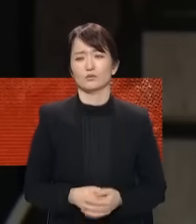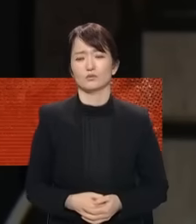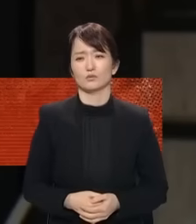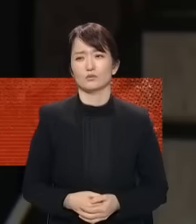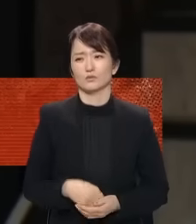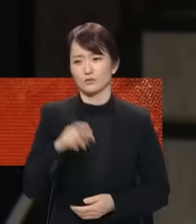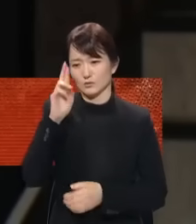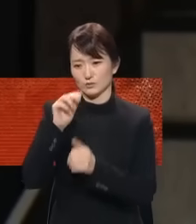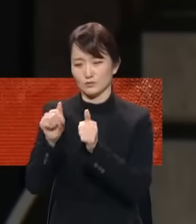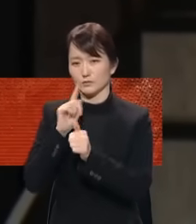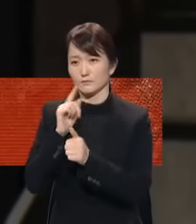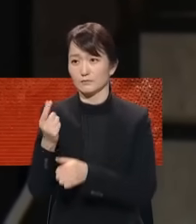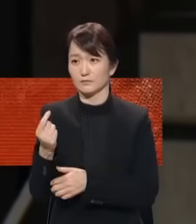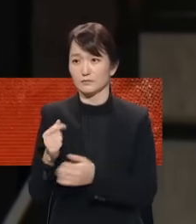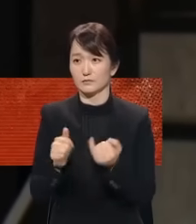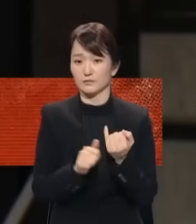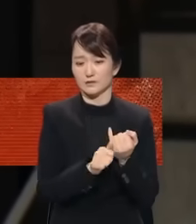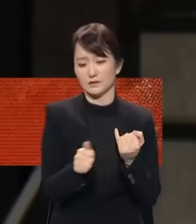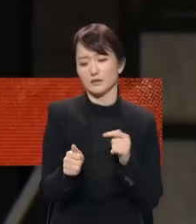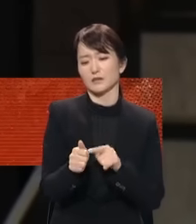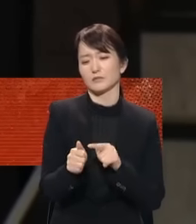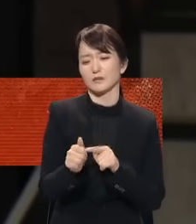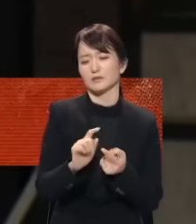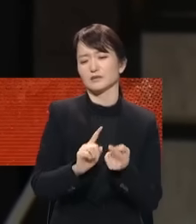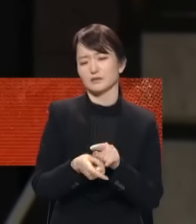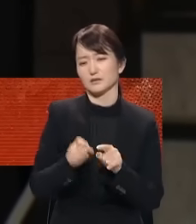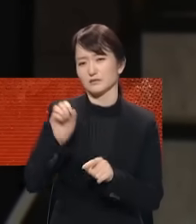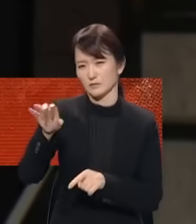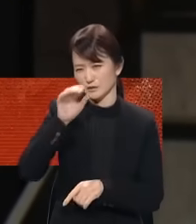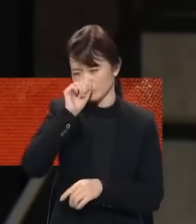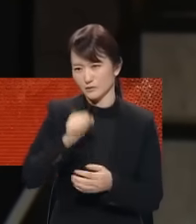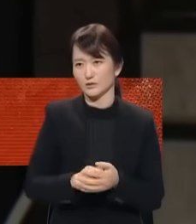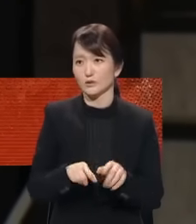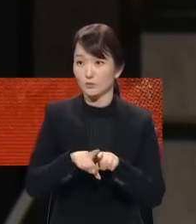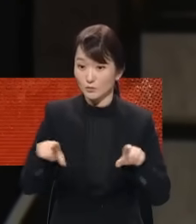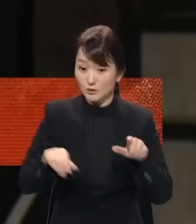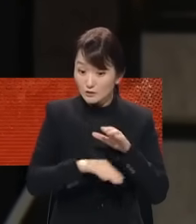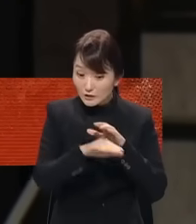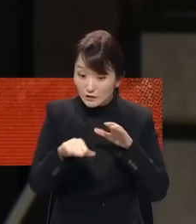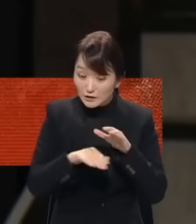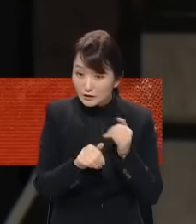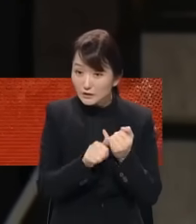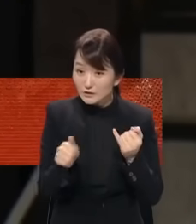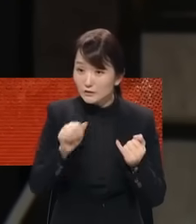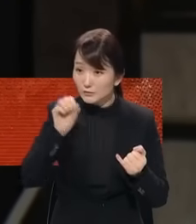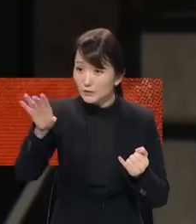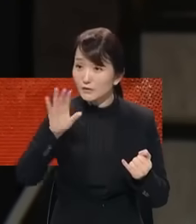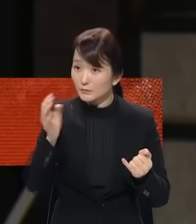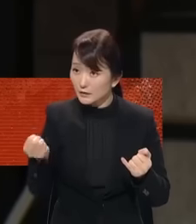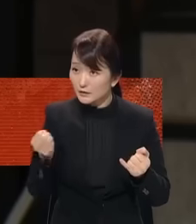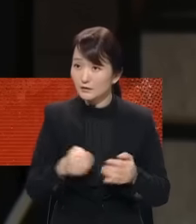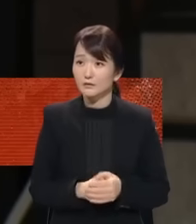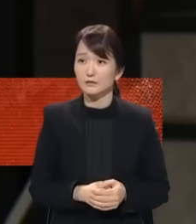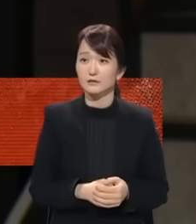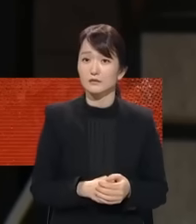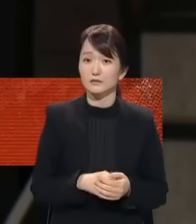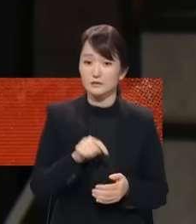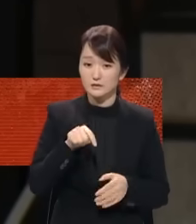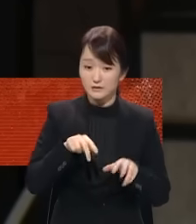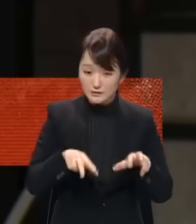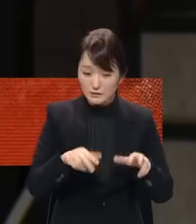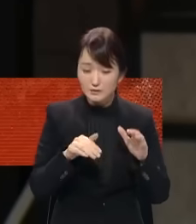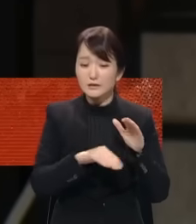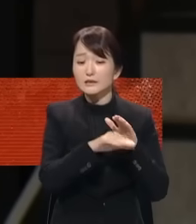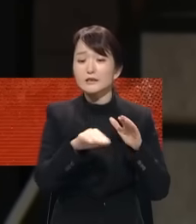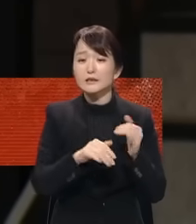박 변호사님 얘기하신 것처럼 남편이 얘기해 주면 좋은데 보통 가정은 남편이 얘기하는 게 맞는데 이 가정은 남편은 또 이